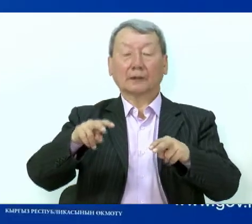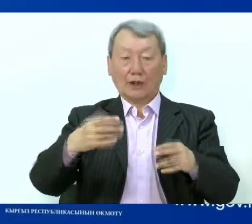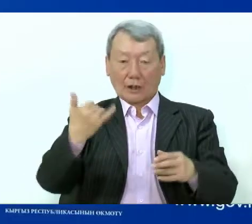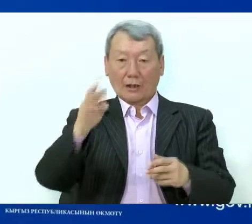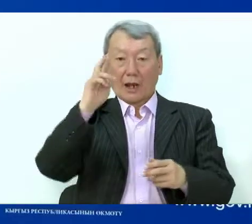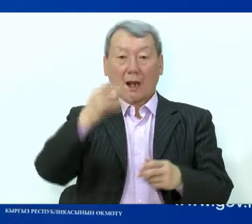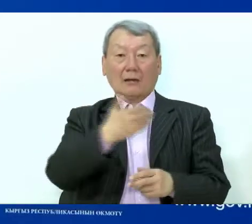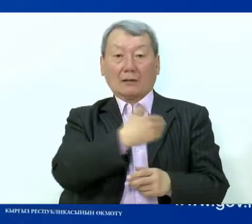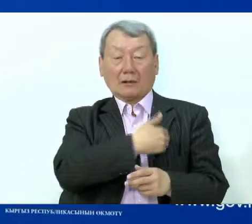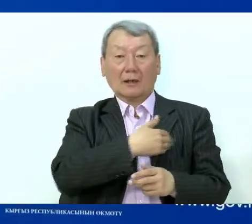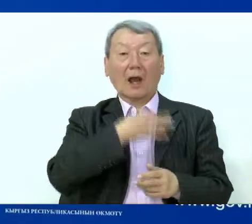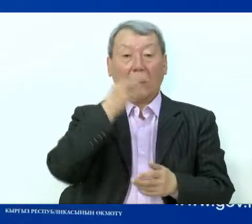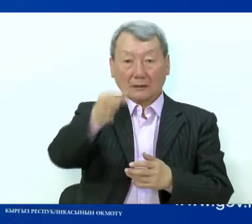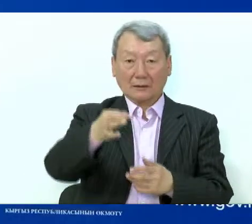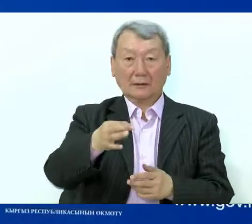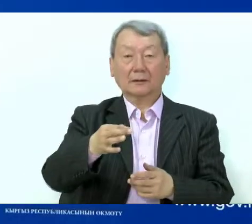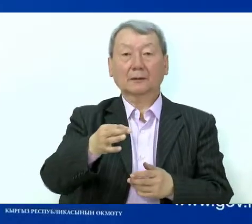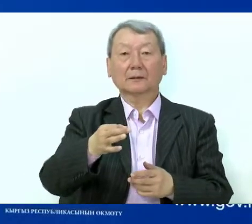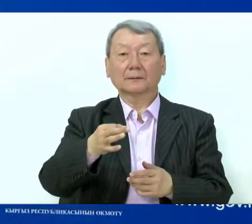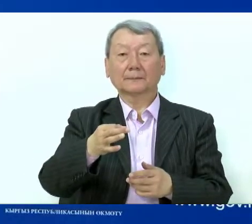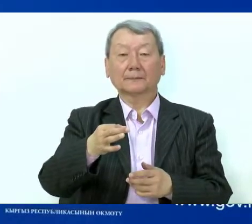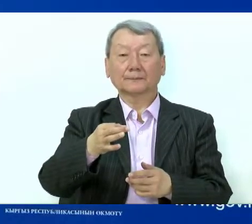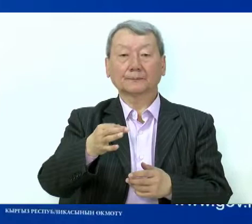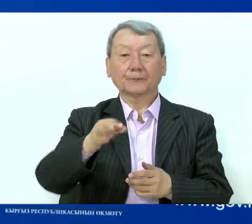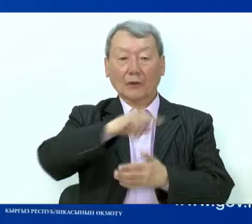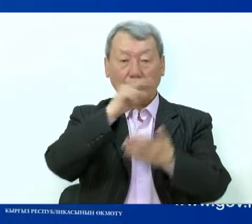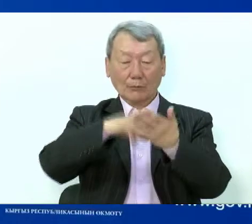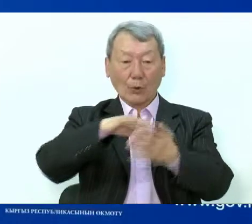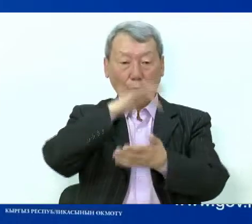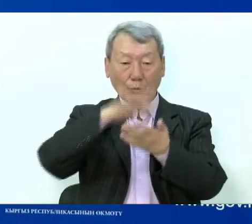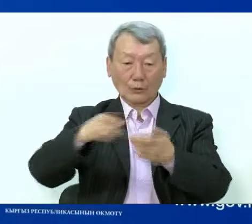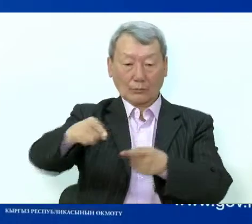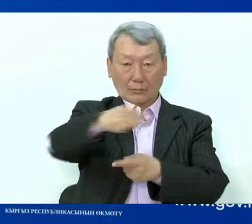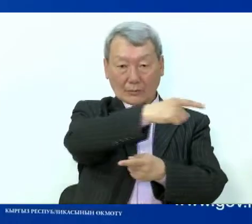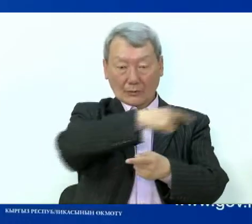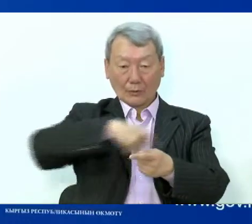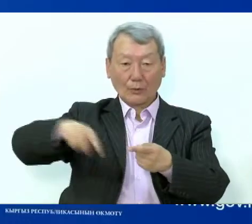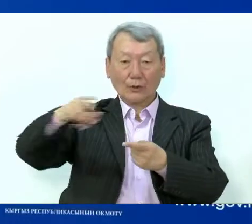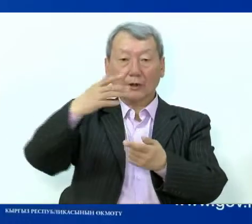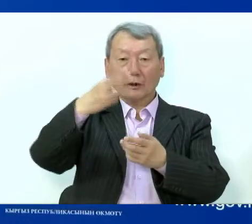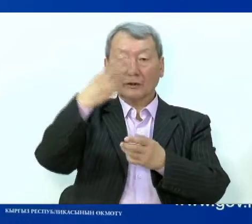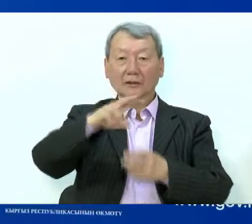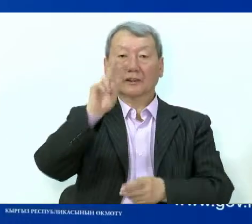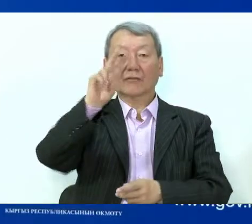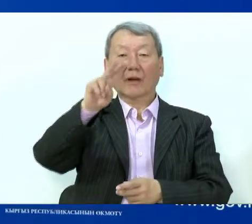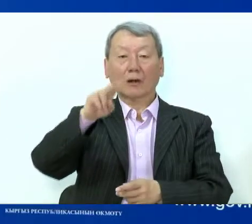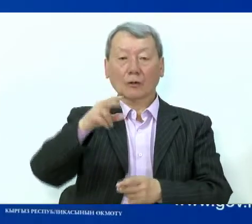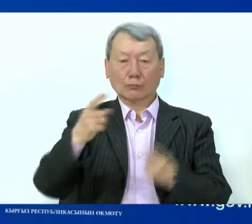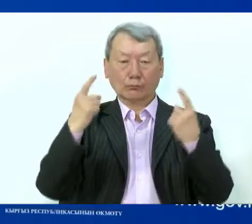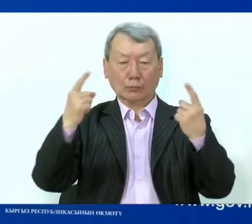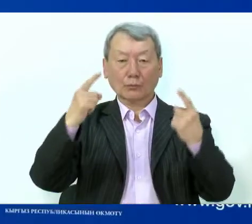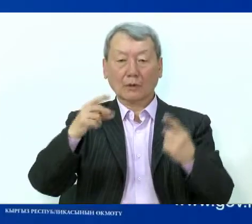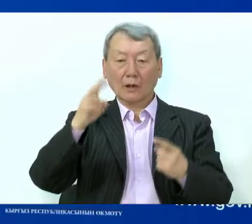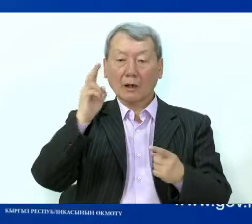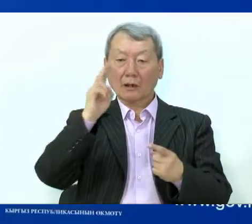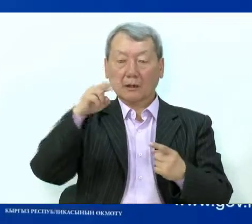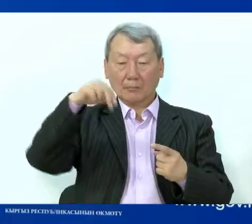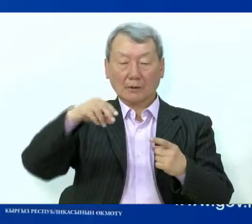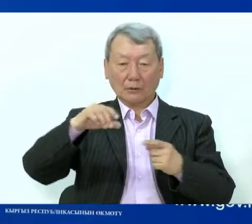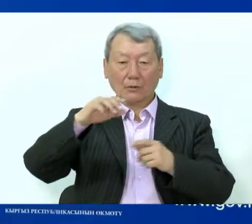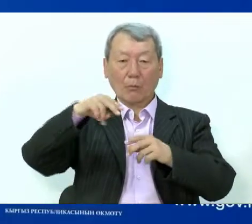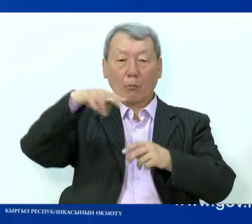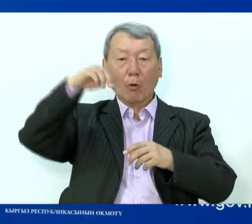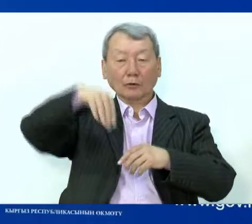как ранее говорил, вокруг города Бишкек создано 32 крупных контрольно-пропускных